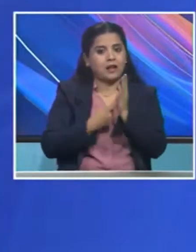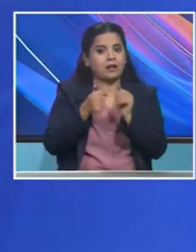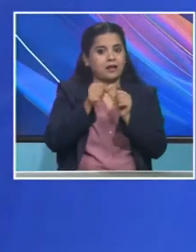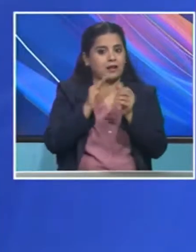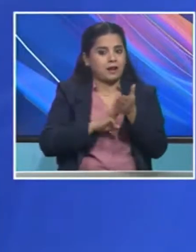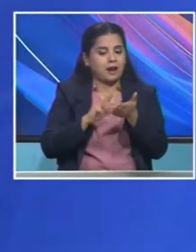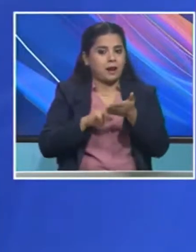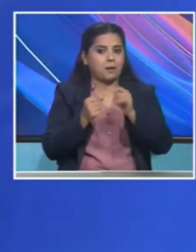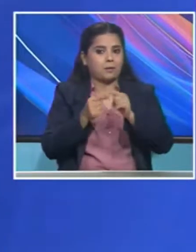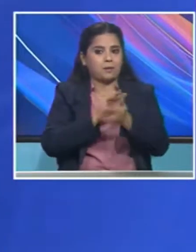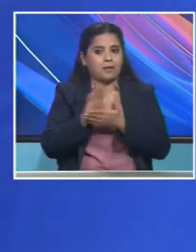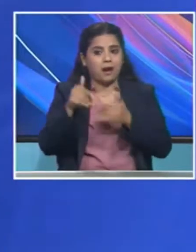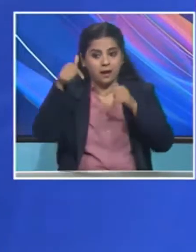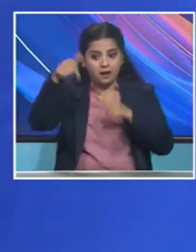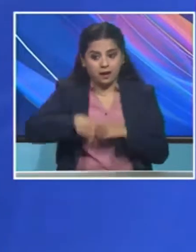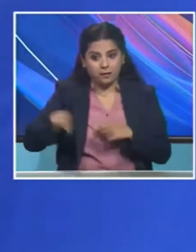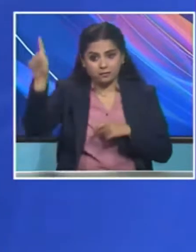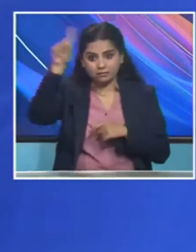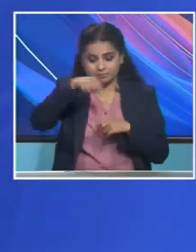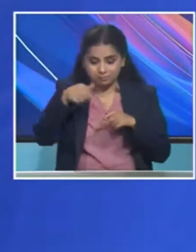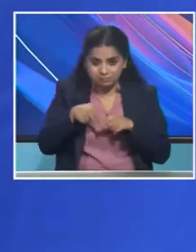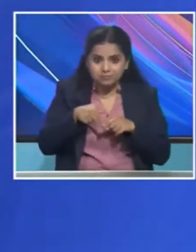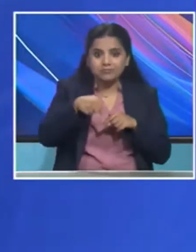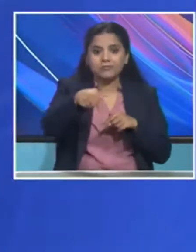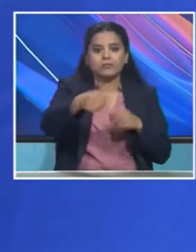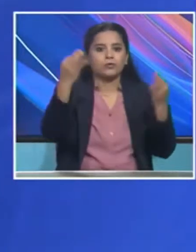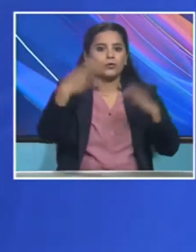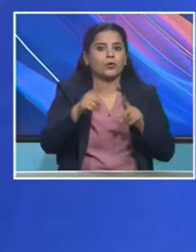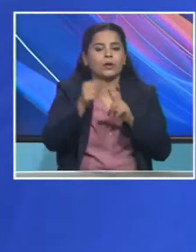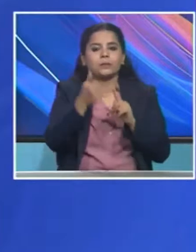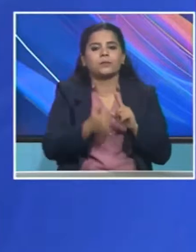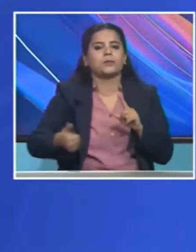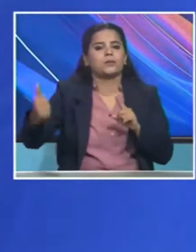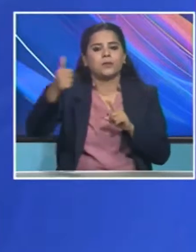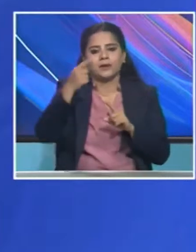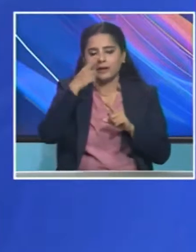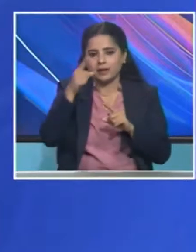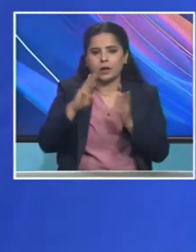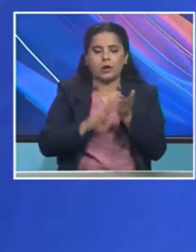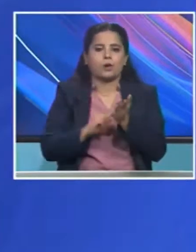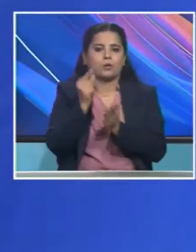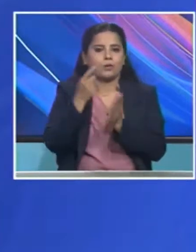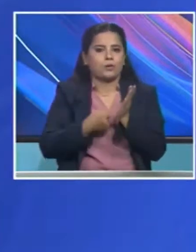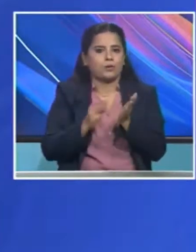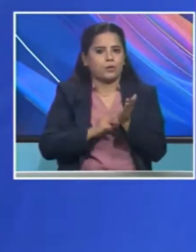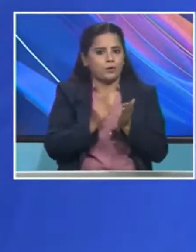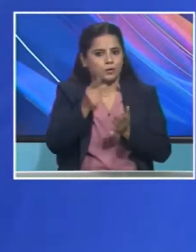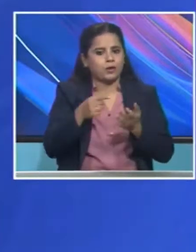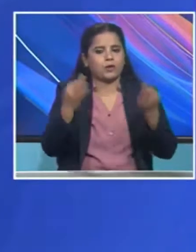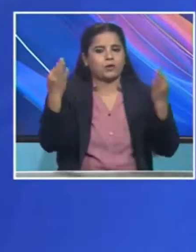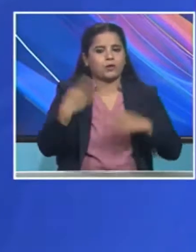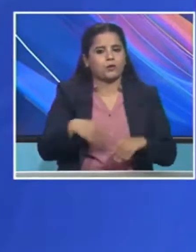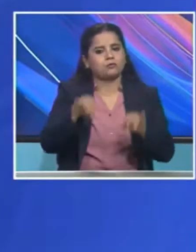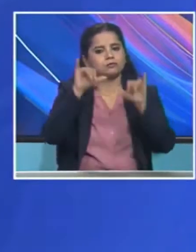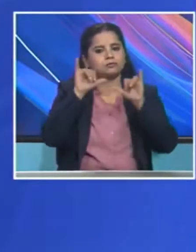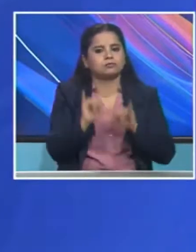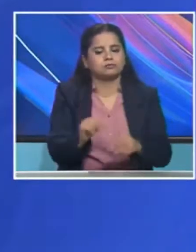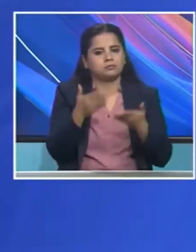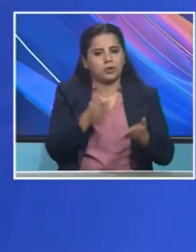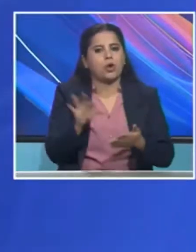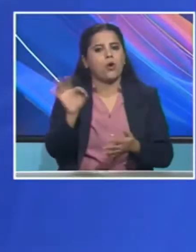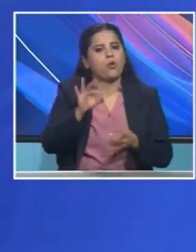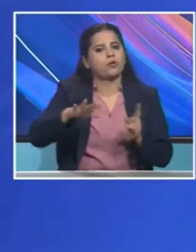भवन, और आज से नवनिर्वाचित राष्ट्रपति श्रीमती द्रौपदी मुर्मू का आधिकारिक निवास होगा